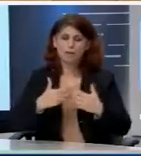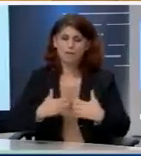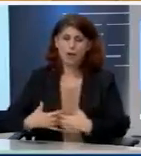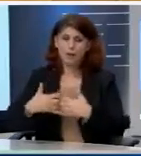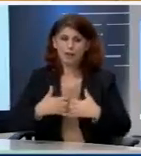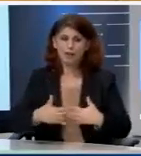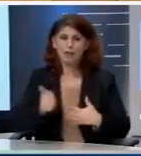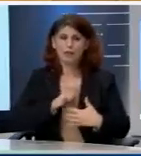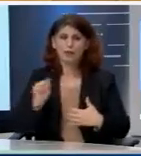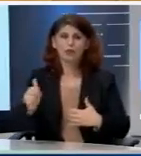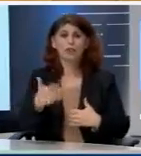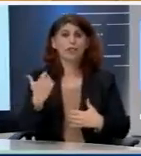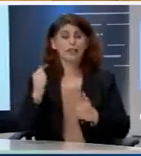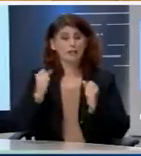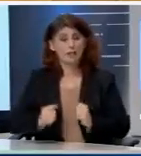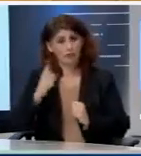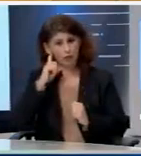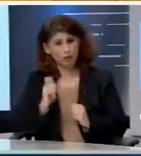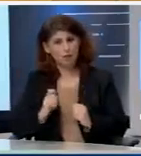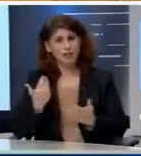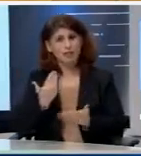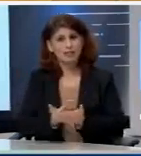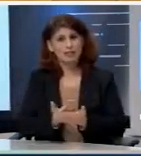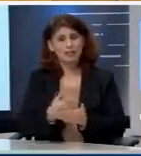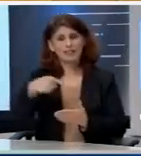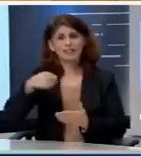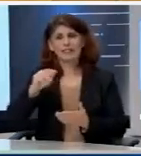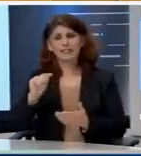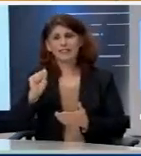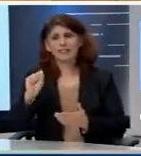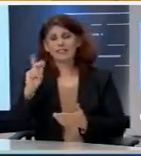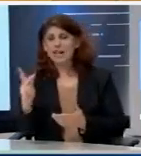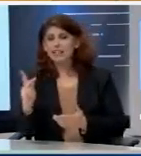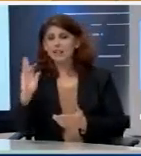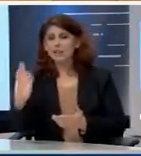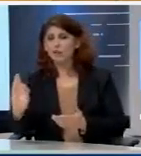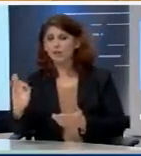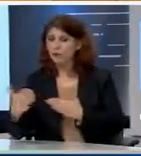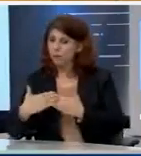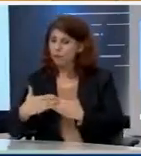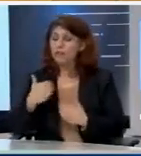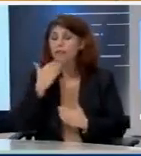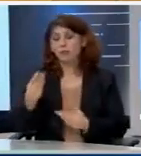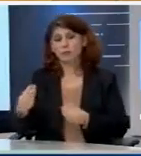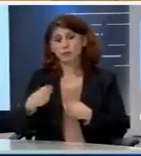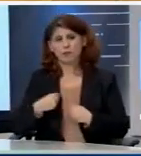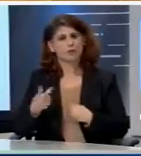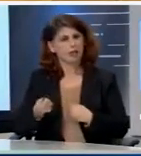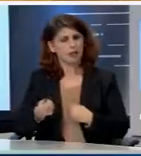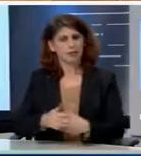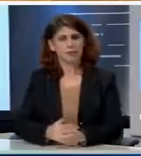Ιδιοκτησίας και δεν υπήρχε βάση δεδομένων. Ζήτησα από την Task Force βοήθεια, αλλά δεν μπορούσαν να μου δώσουν. Τι